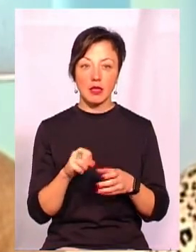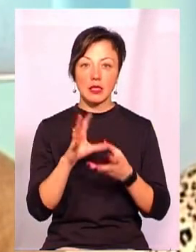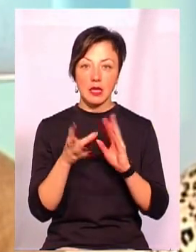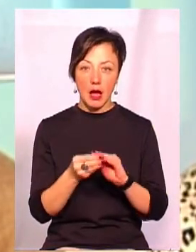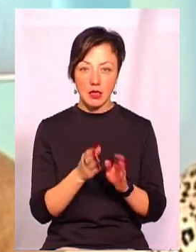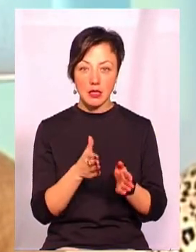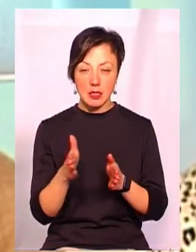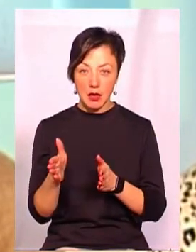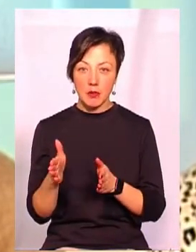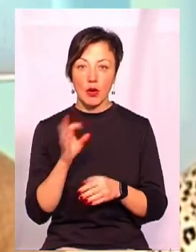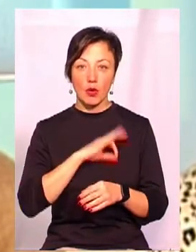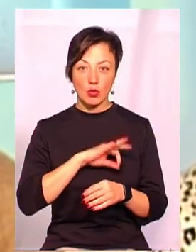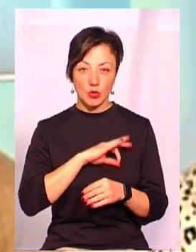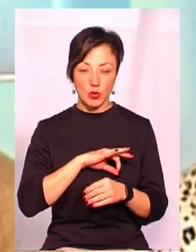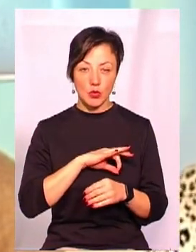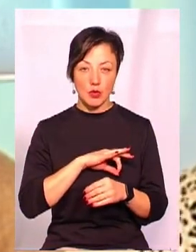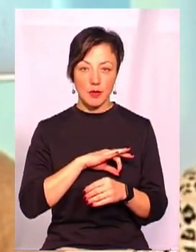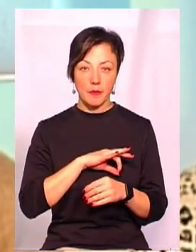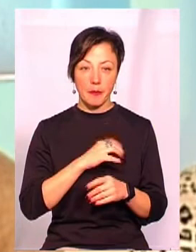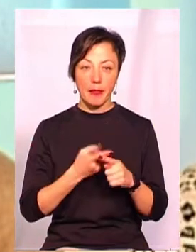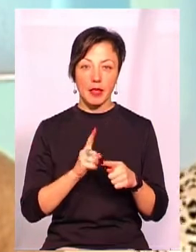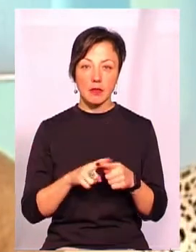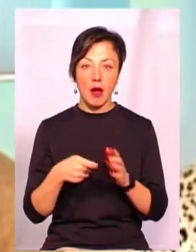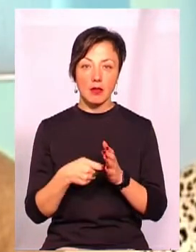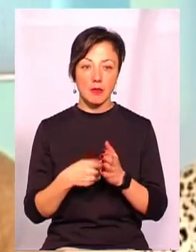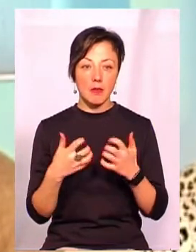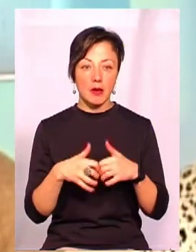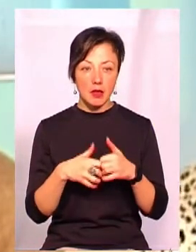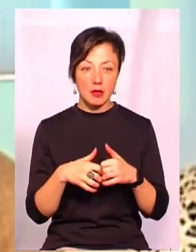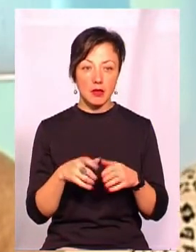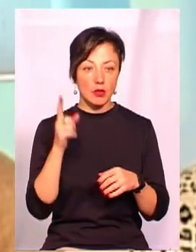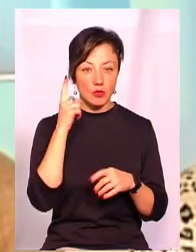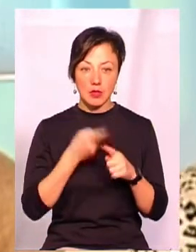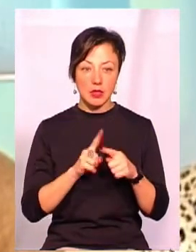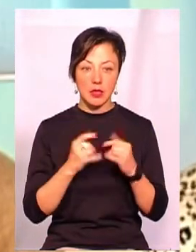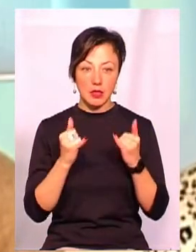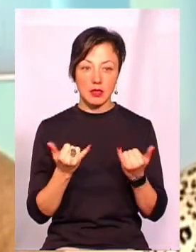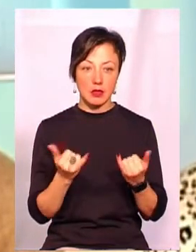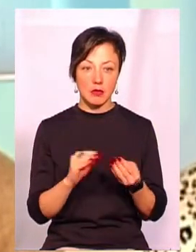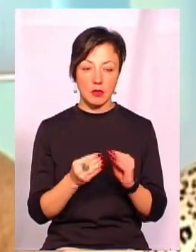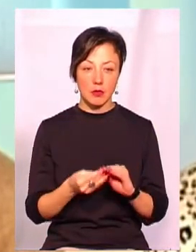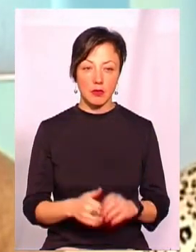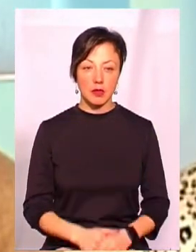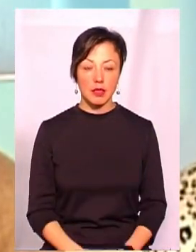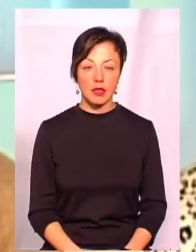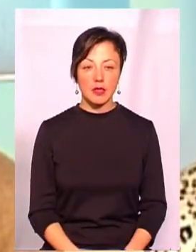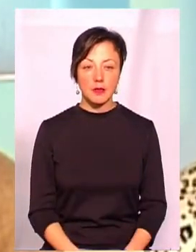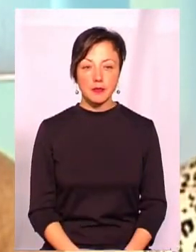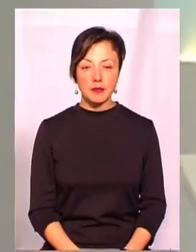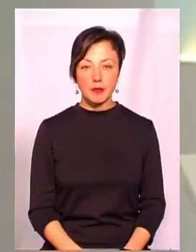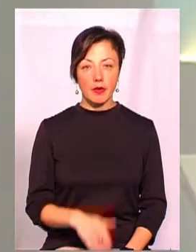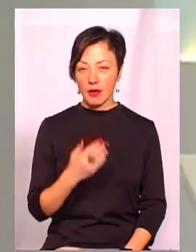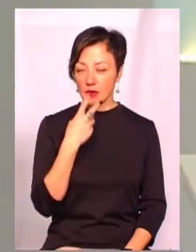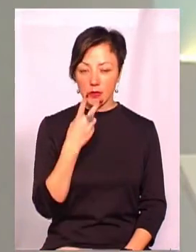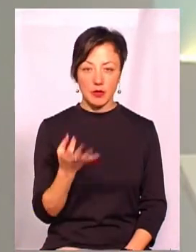загальній системі, вони користуються цими касовими апаратами. І я не думаю, що це для них зараз є проблемою. Тобто ви не